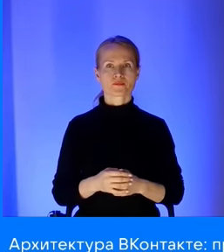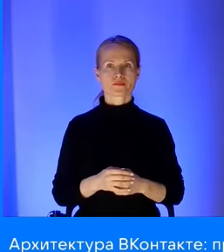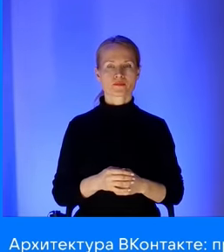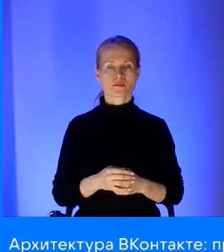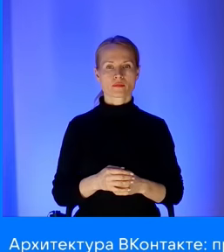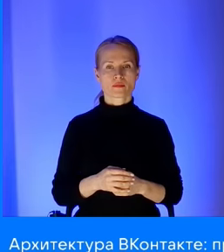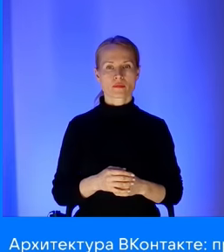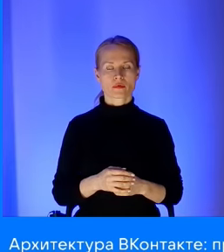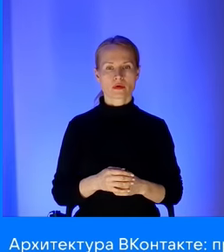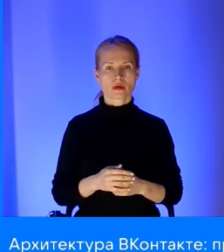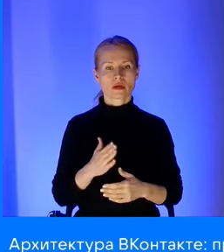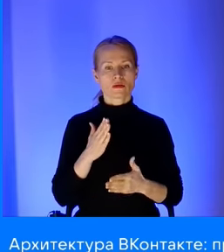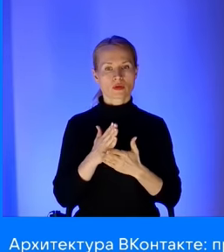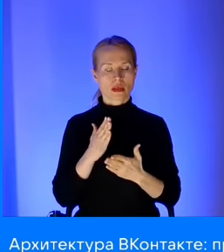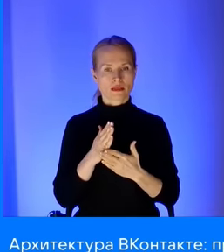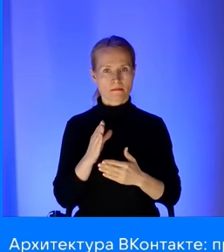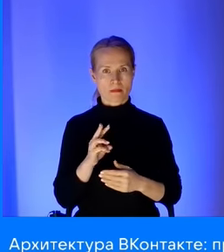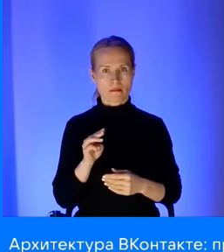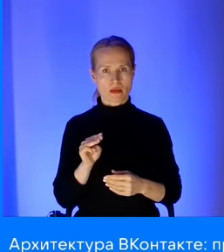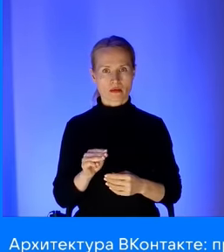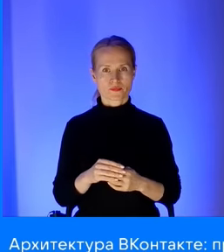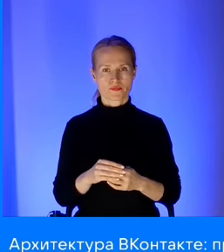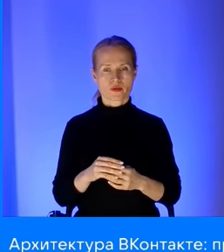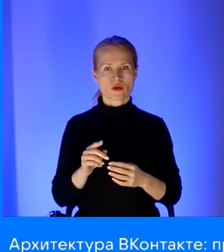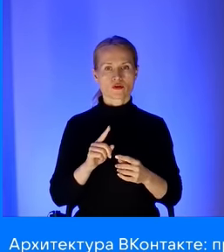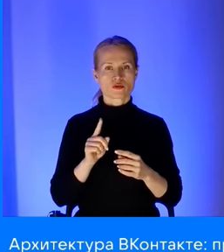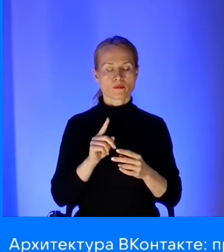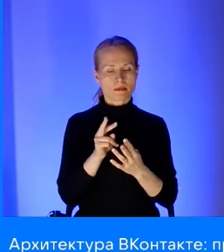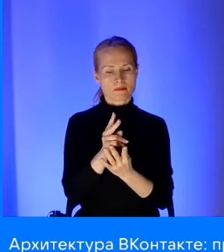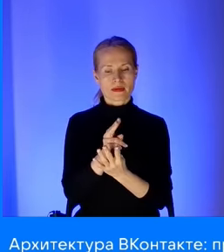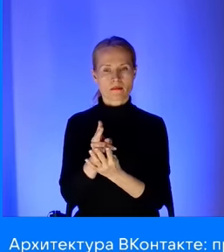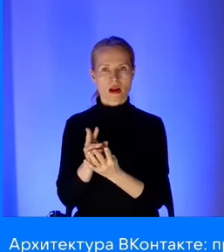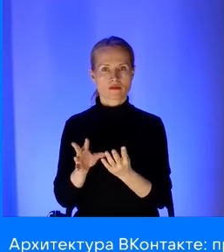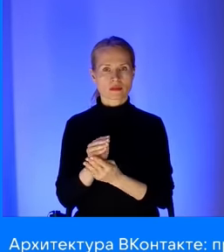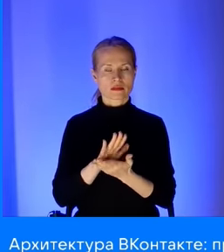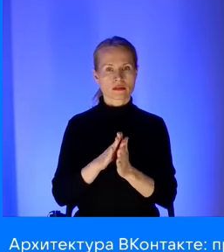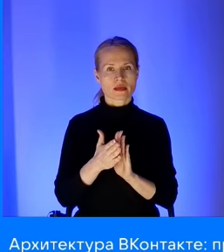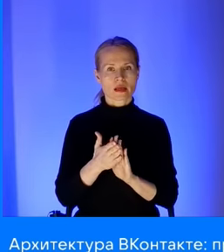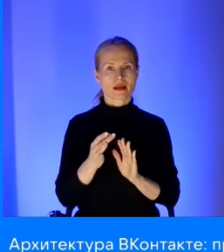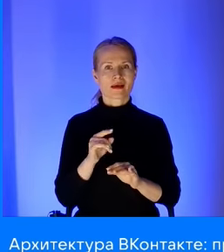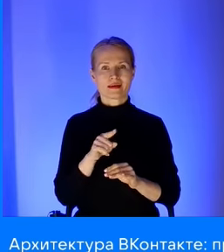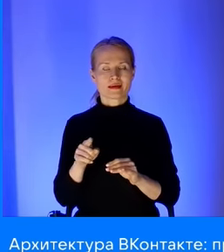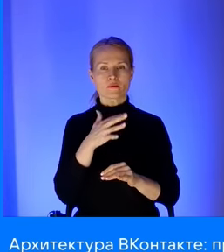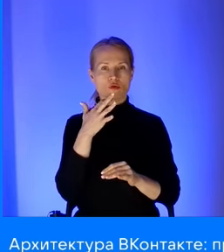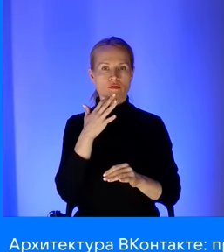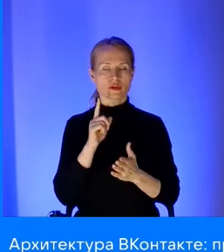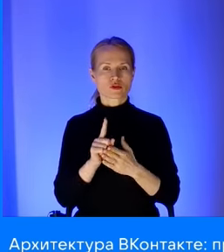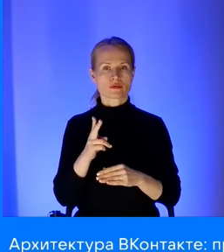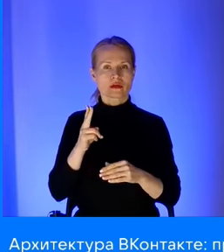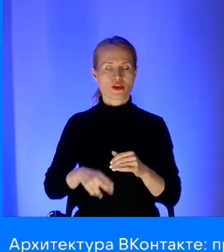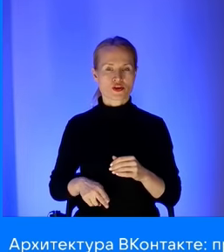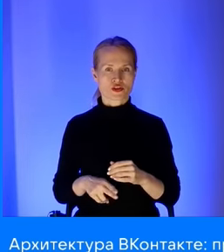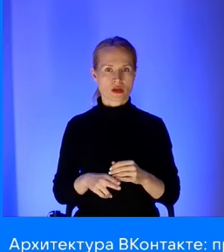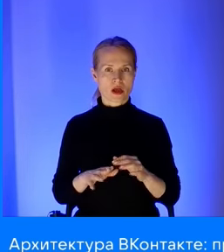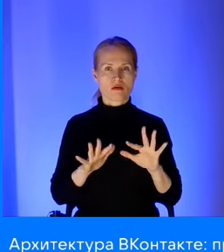а есть маленький момент что чтобы перебрать все состояния их множество должно быть конечным в случае Барсика как Мы